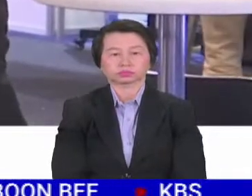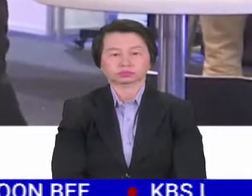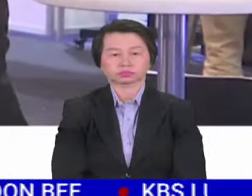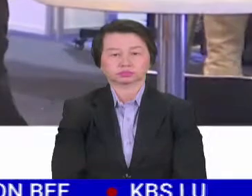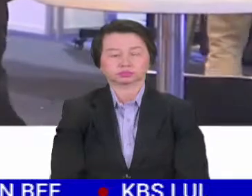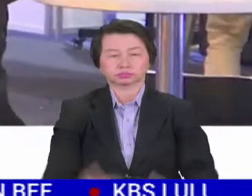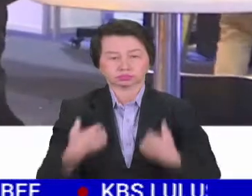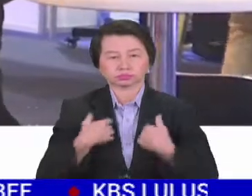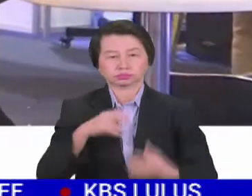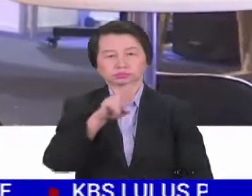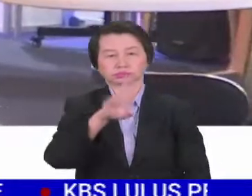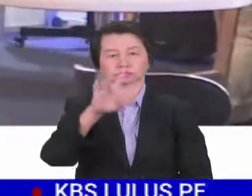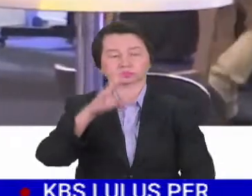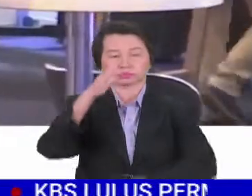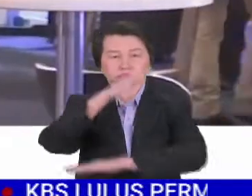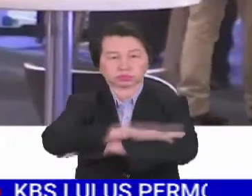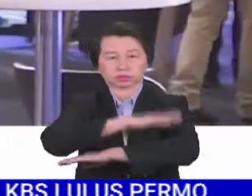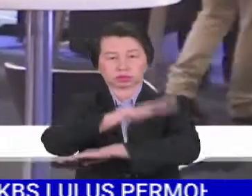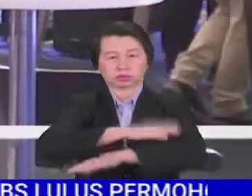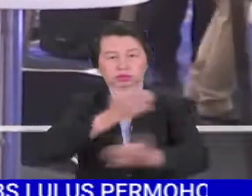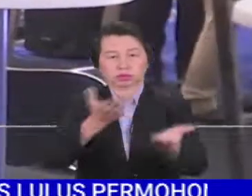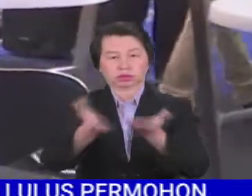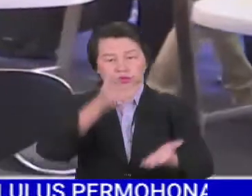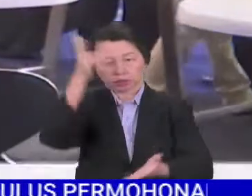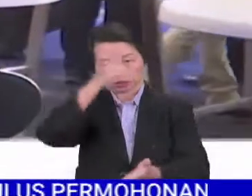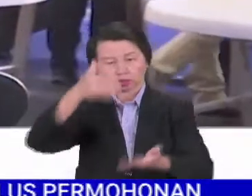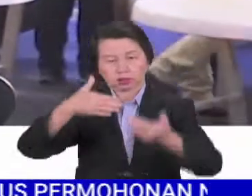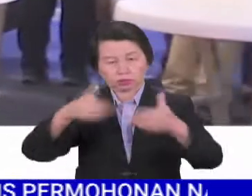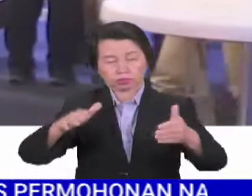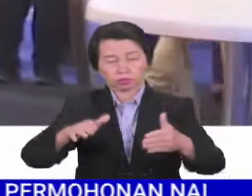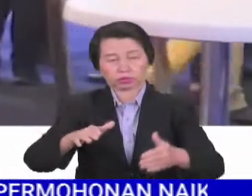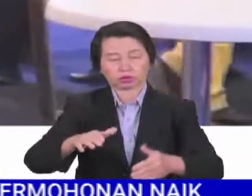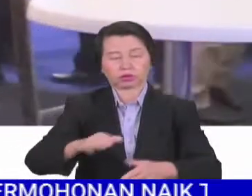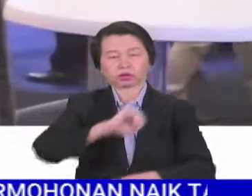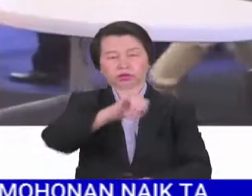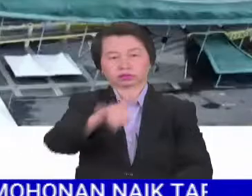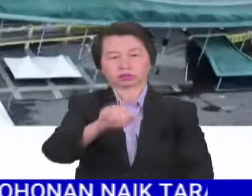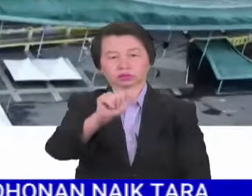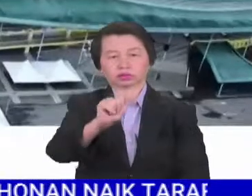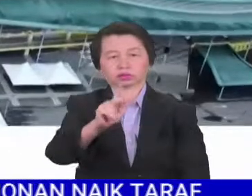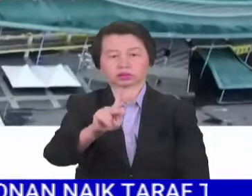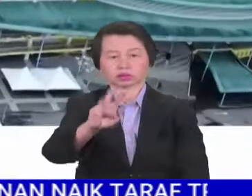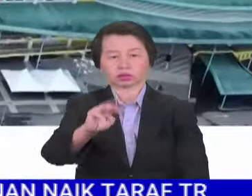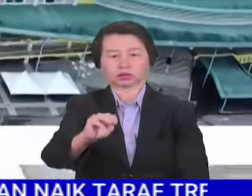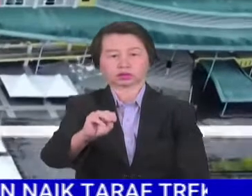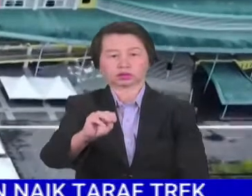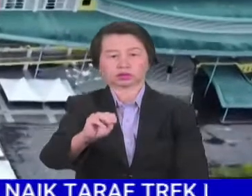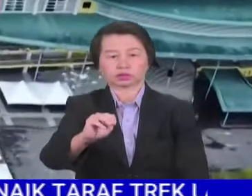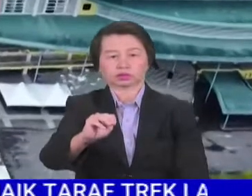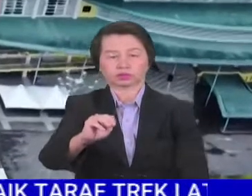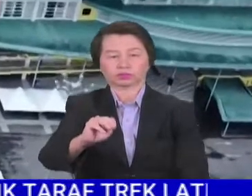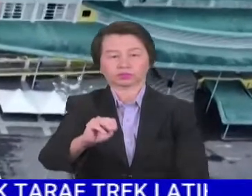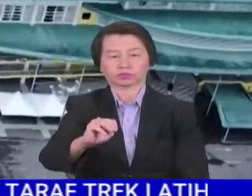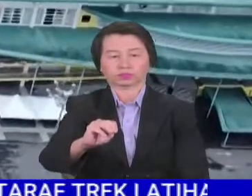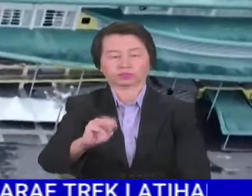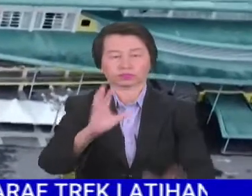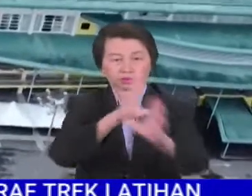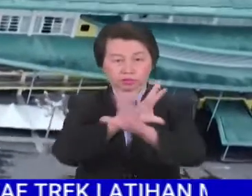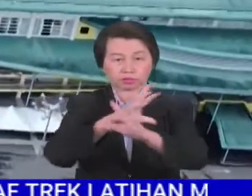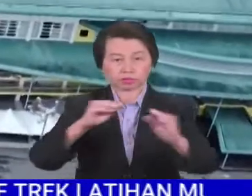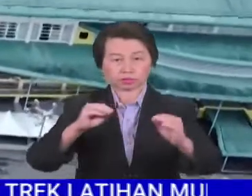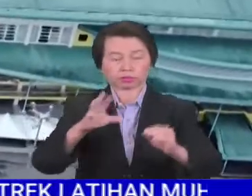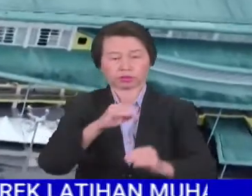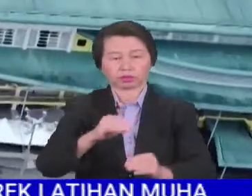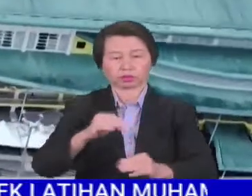Sebanyak 28 kaunter perkhidmatan kerajaan dibuka sepanjang program Jelajah Aspirasi Keluarga Malaysia JAKM peringkat negeri Sarawak.